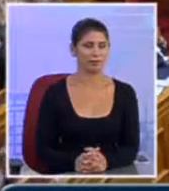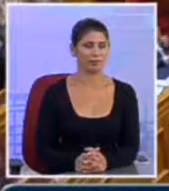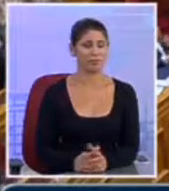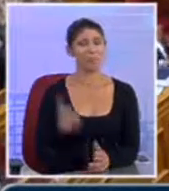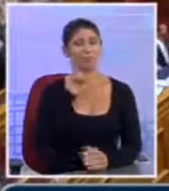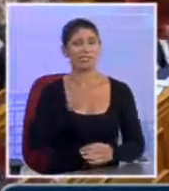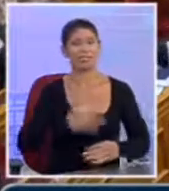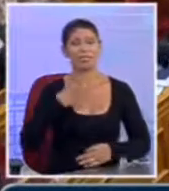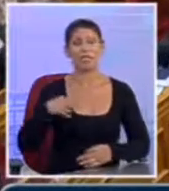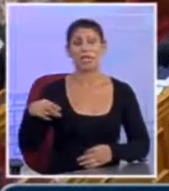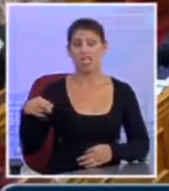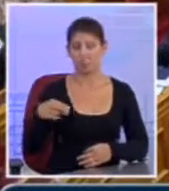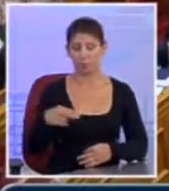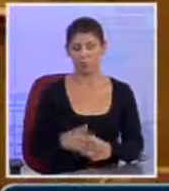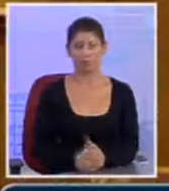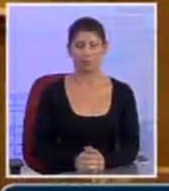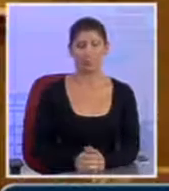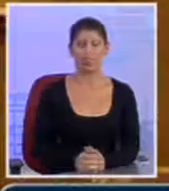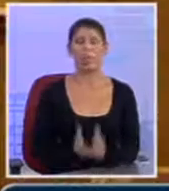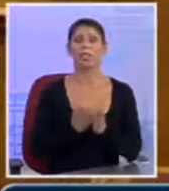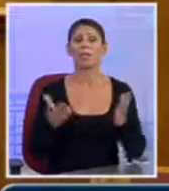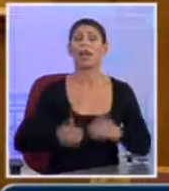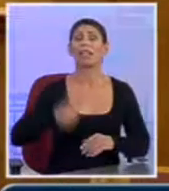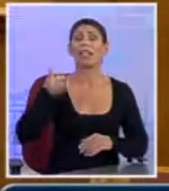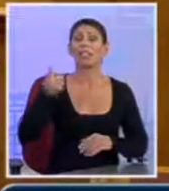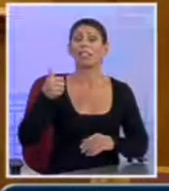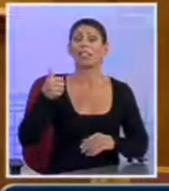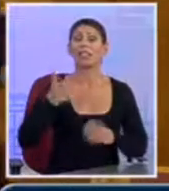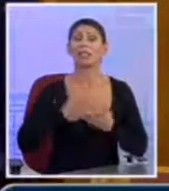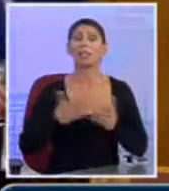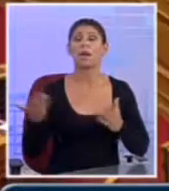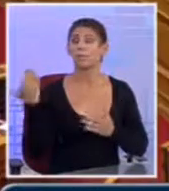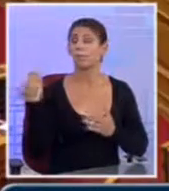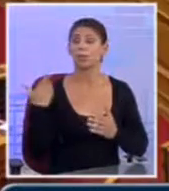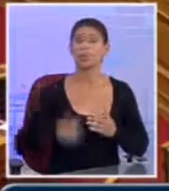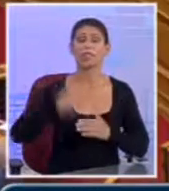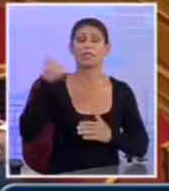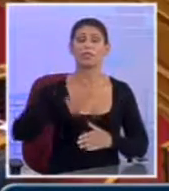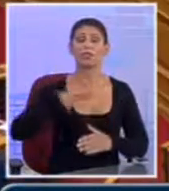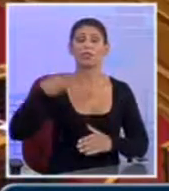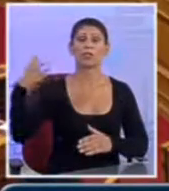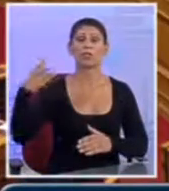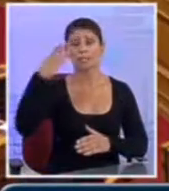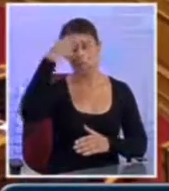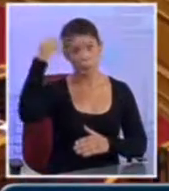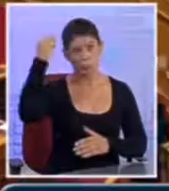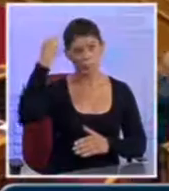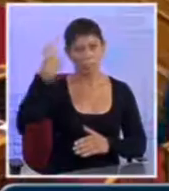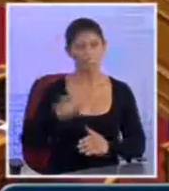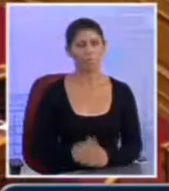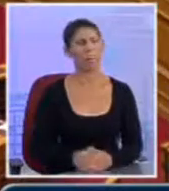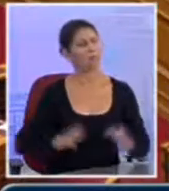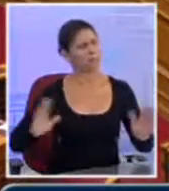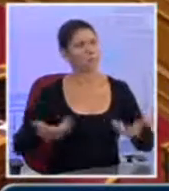κύριοι συνάδελφοι, η μεγάλη νίκη, η μεγάλη πρόσφατη νίκη του ΣΥΡΙΖΑ και του Αλέξη Τσίπρα, παρά